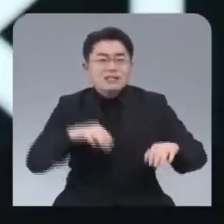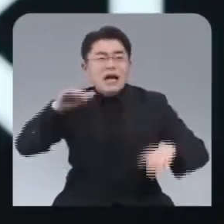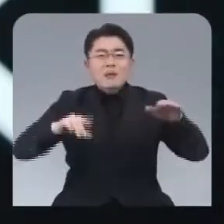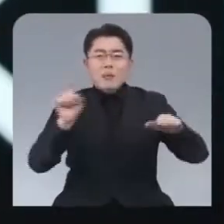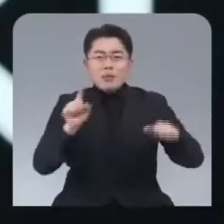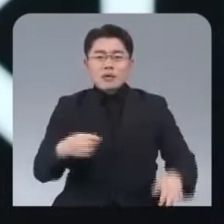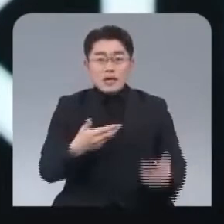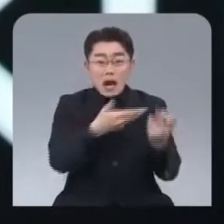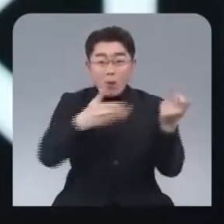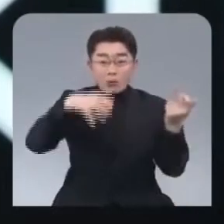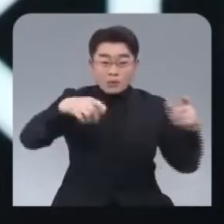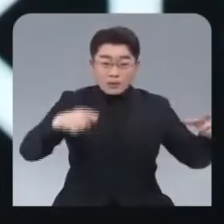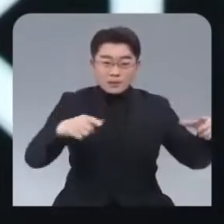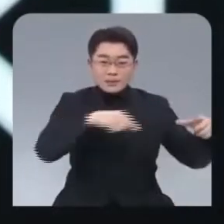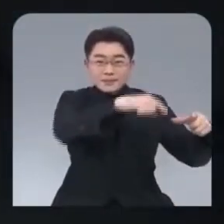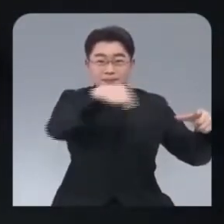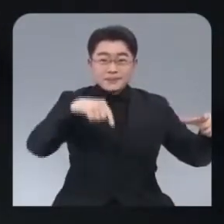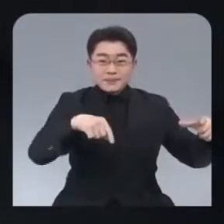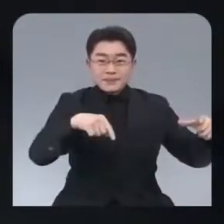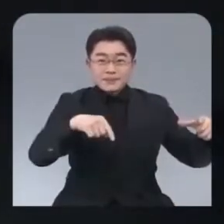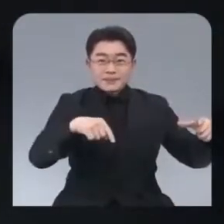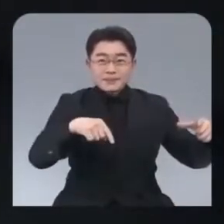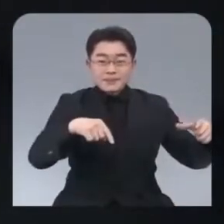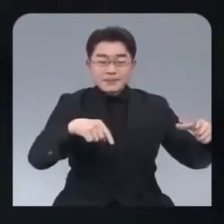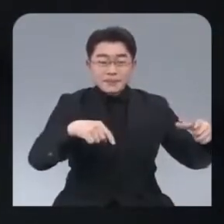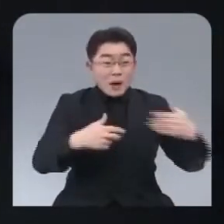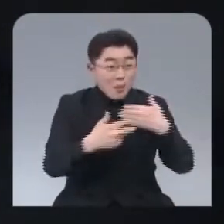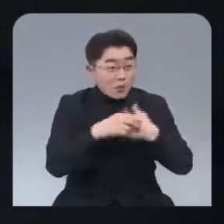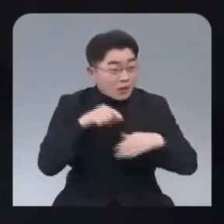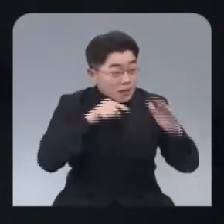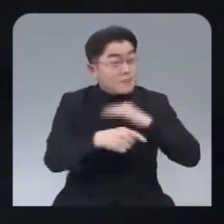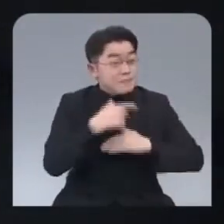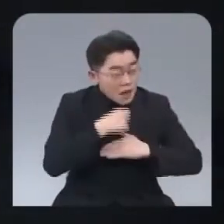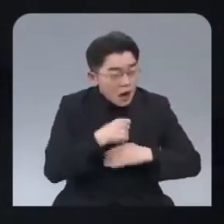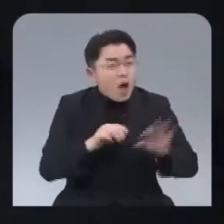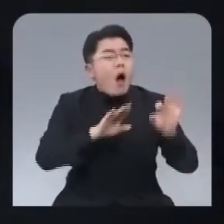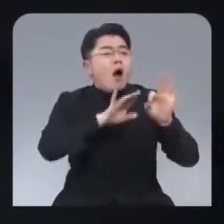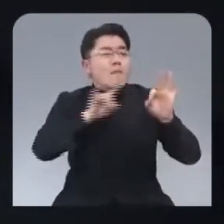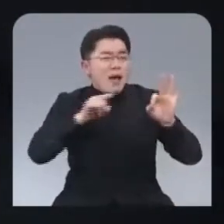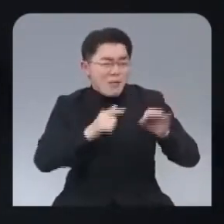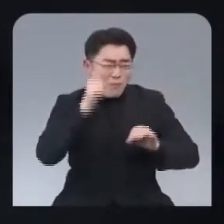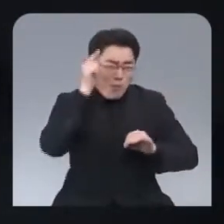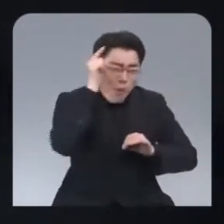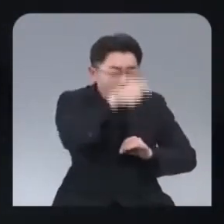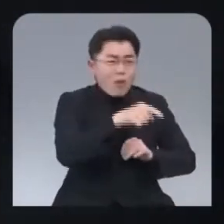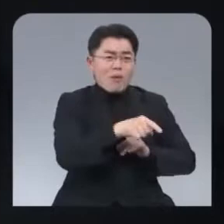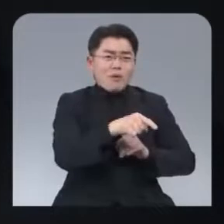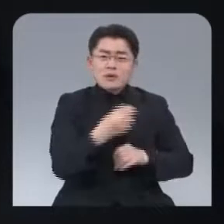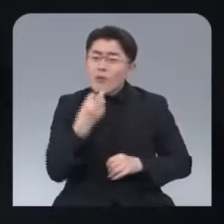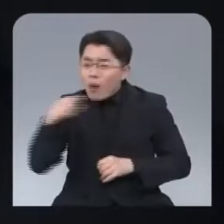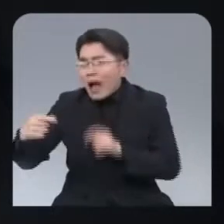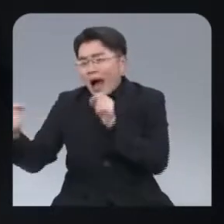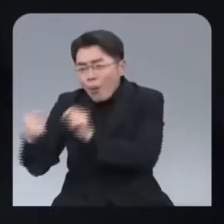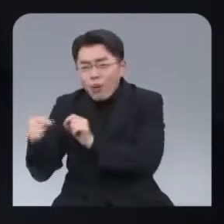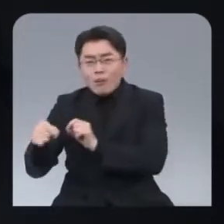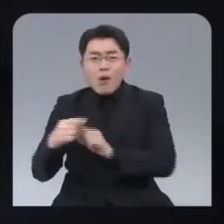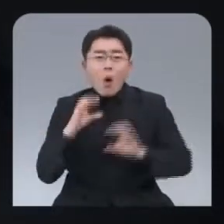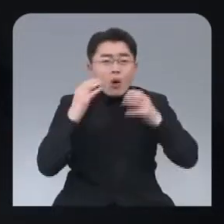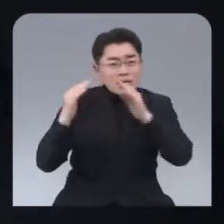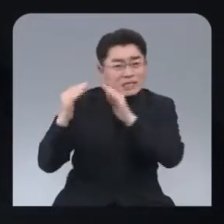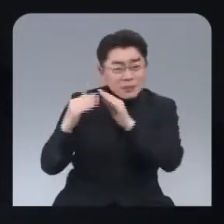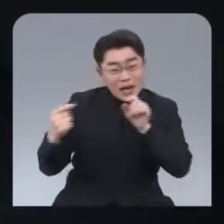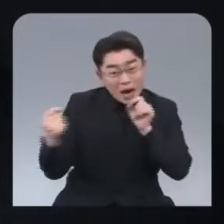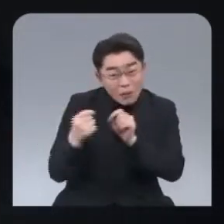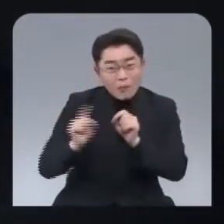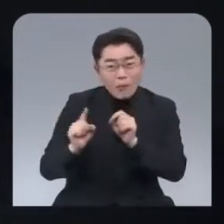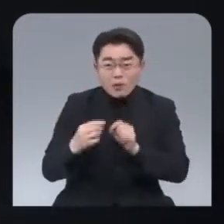강원도는 서울 보다 10배 넘는 거리를 가야 합니다 어린이집 까지 의 거리